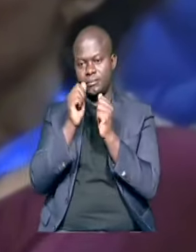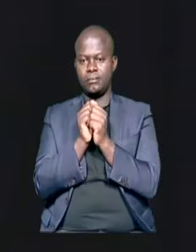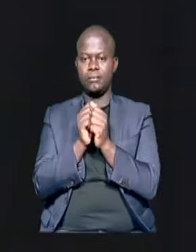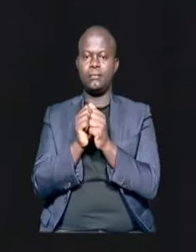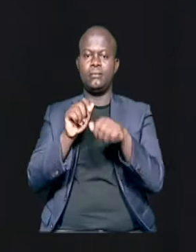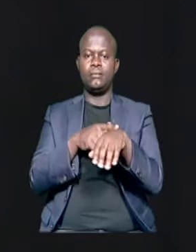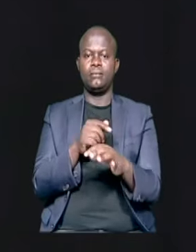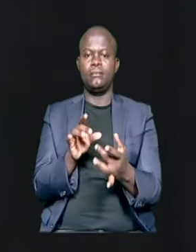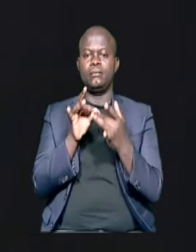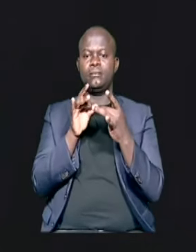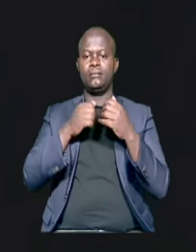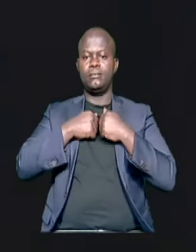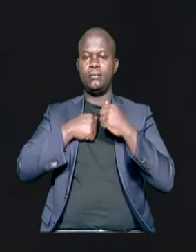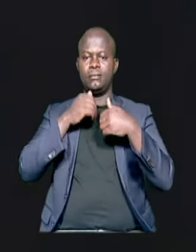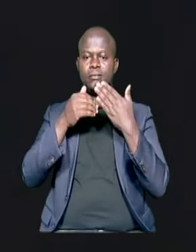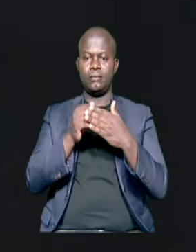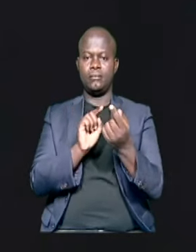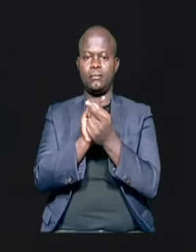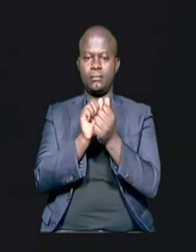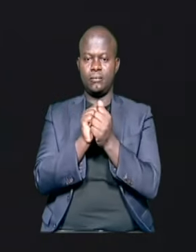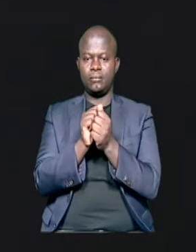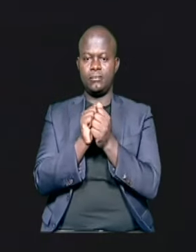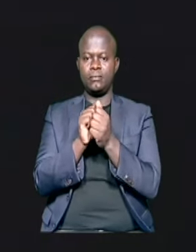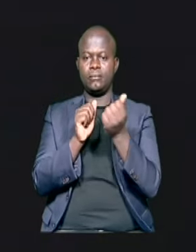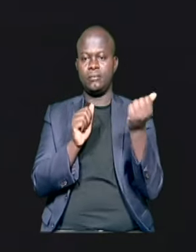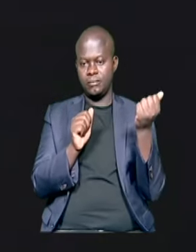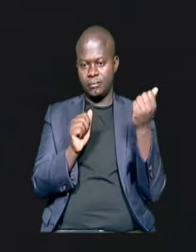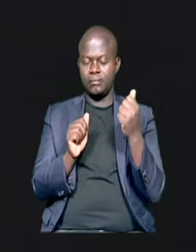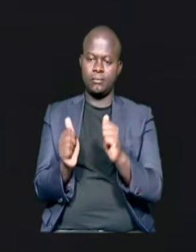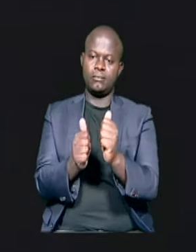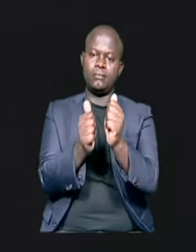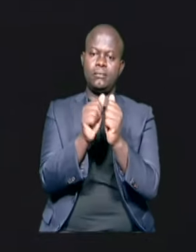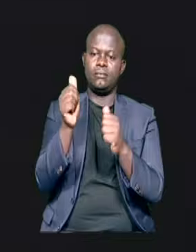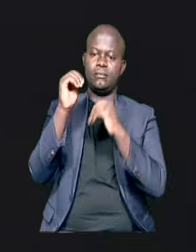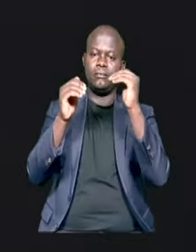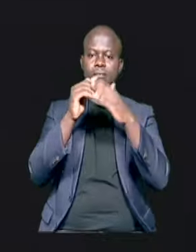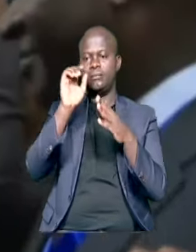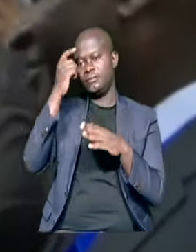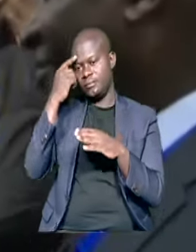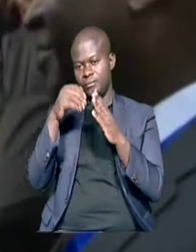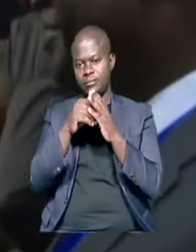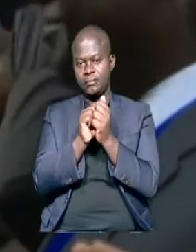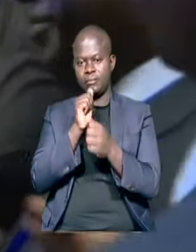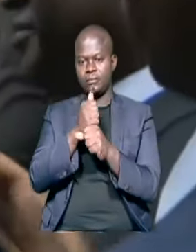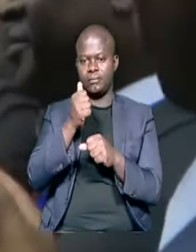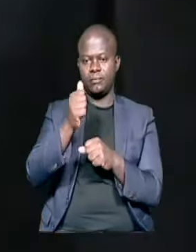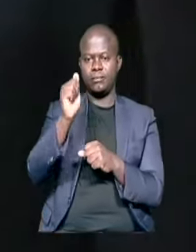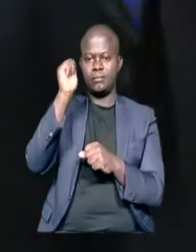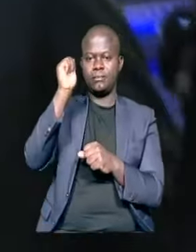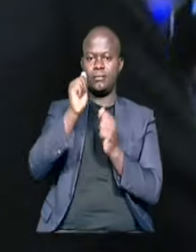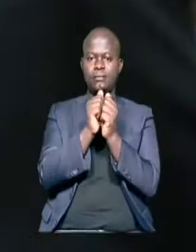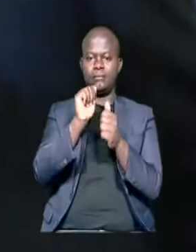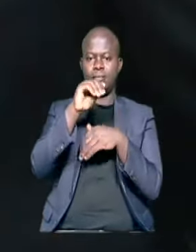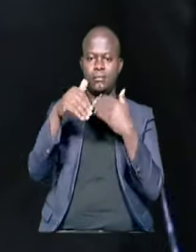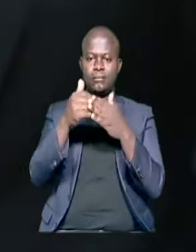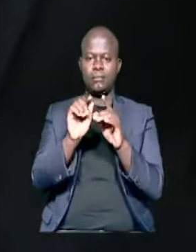ibihe bidasanzwe ku banyarwanda baba bahuye n'umukuru w'igihugu aherekejwe n'izindi nzego zaba iza leta ndetse n'iz'abikorera n'abandi baba